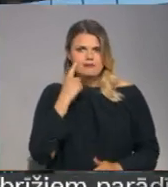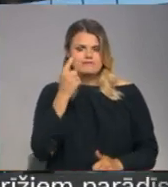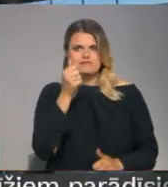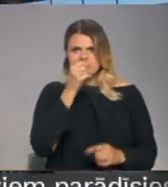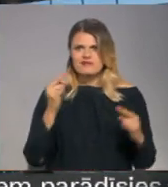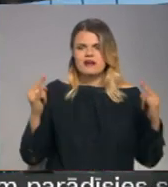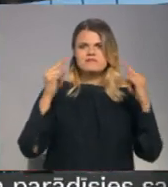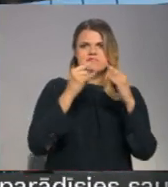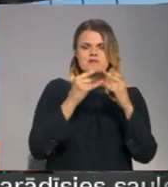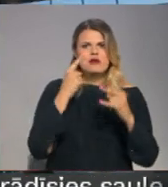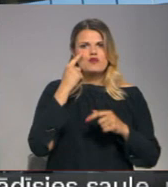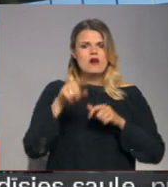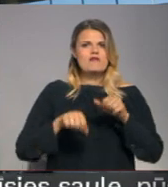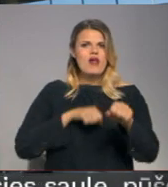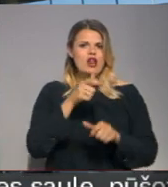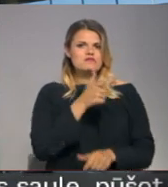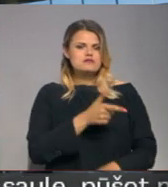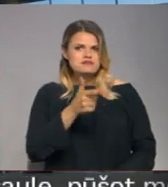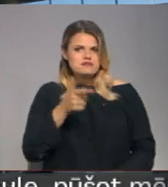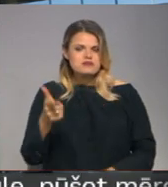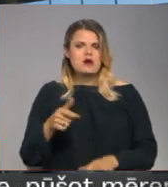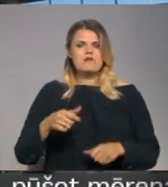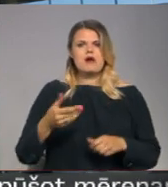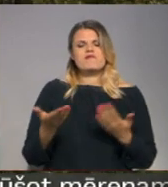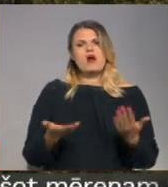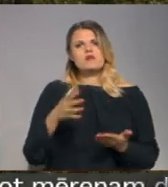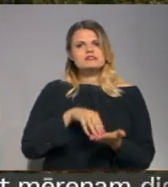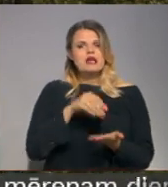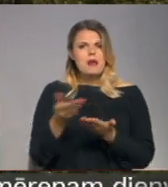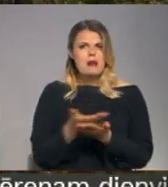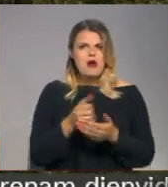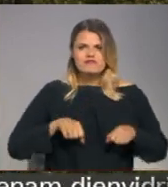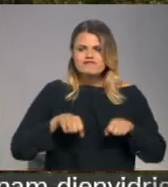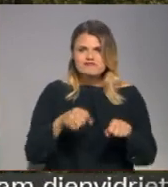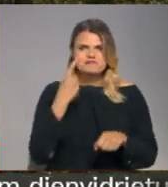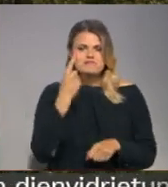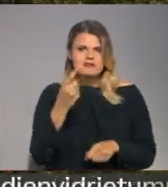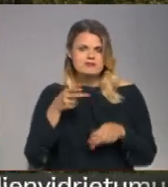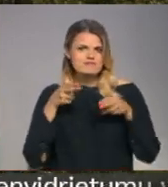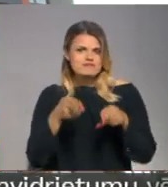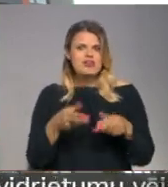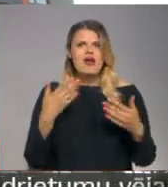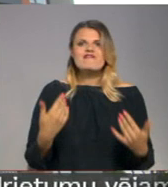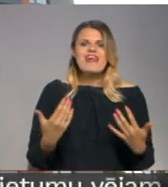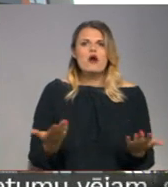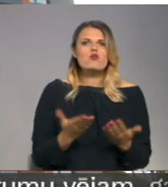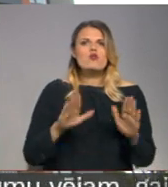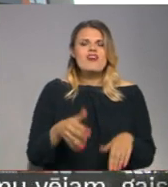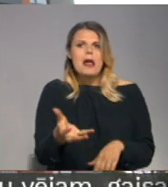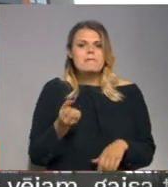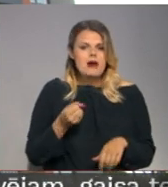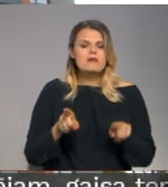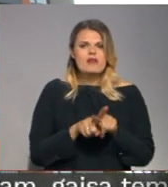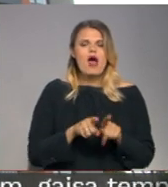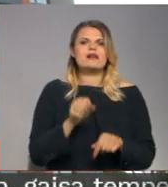privātmāju mauriņos novietoti velosipēdi, pļaujmašīnas, cita tehnika. Acīs iekrīt tas, ko viegli var aiznest. Tāpat